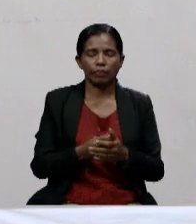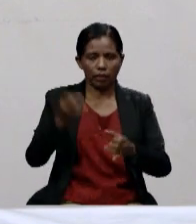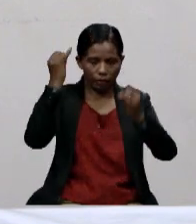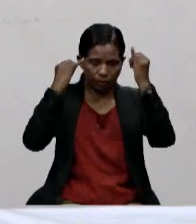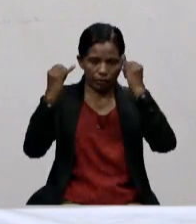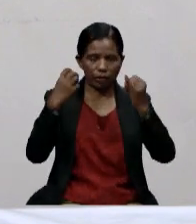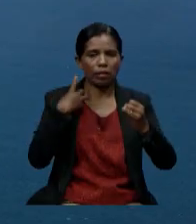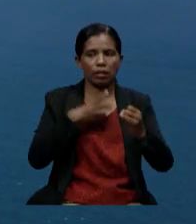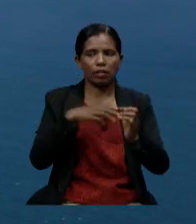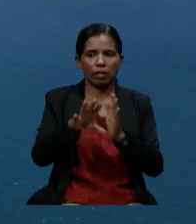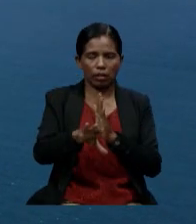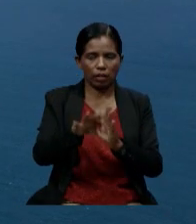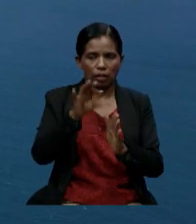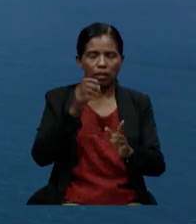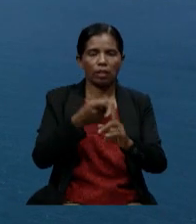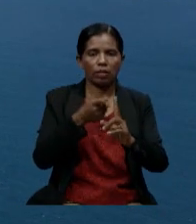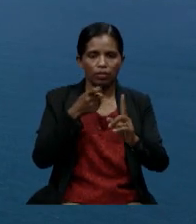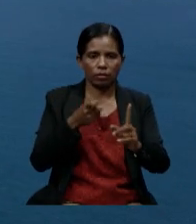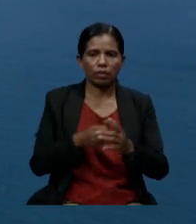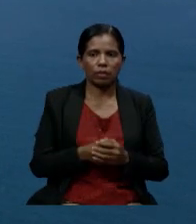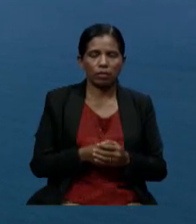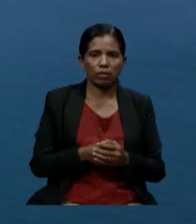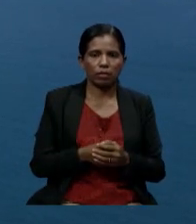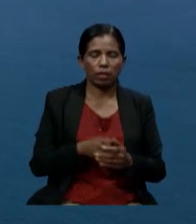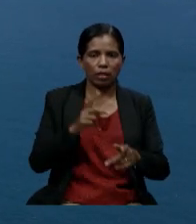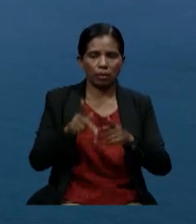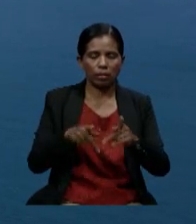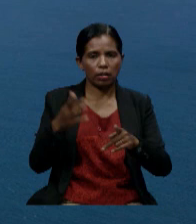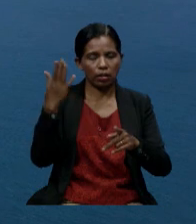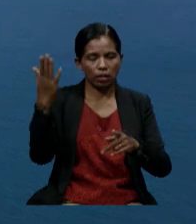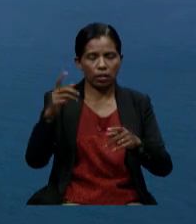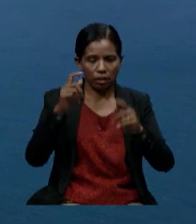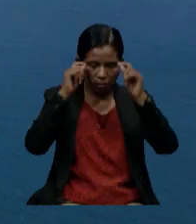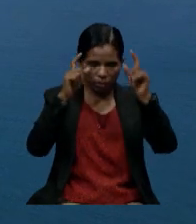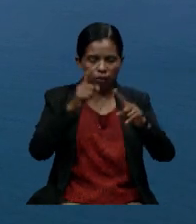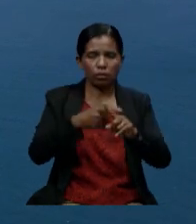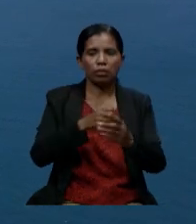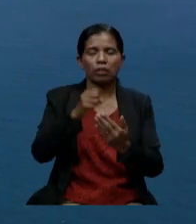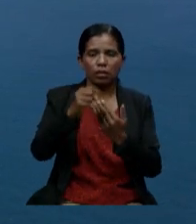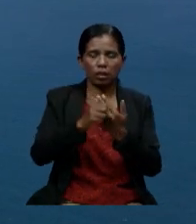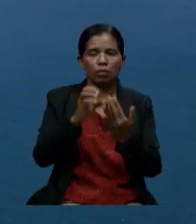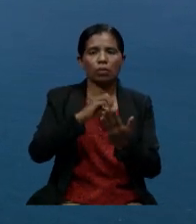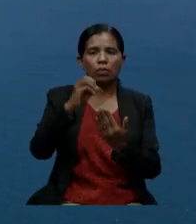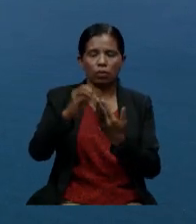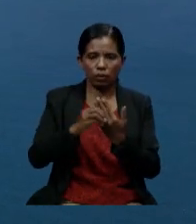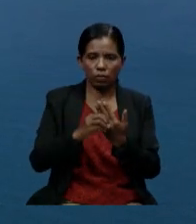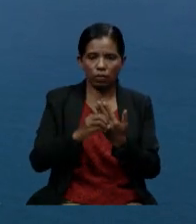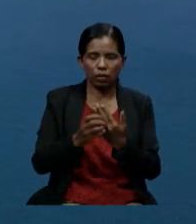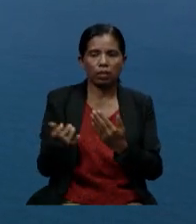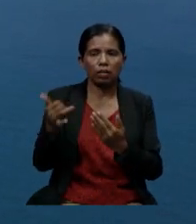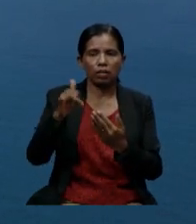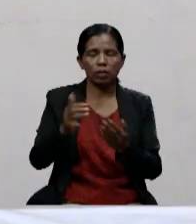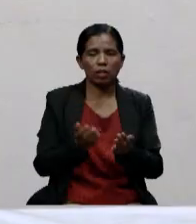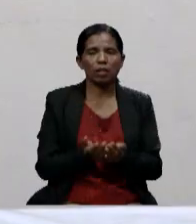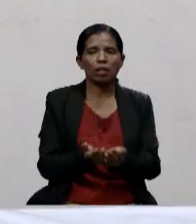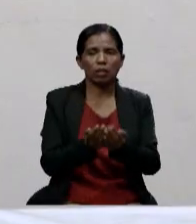neve ke ita hetano si operador luku sire Timor, ba fulan setembru, otobru, maioria sernene